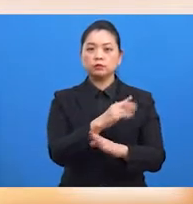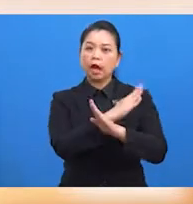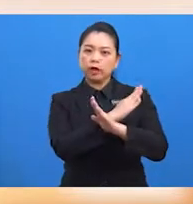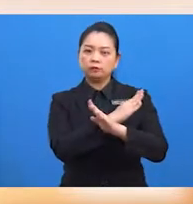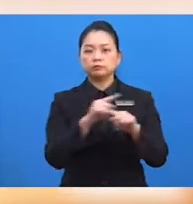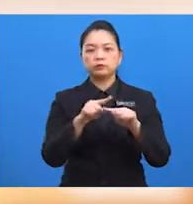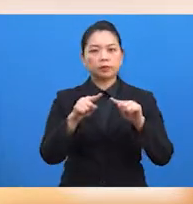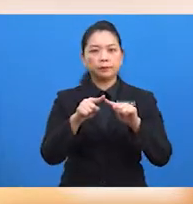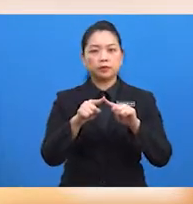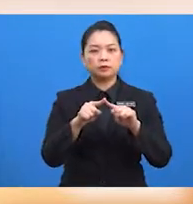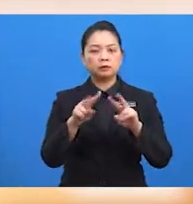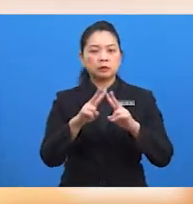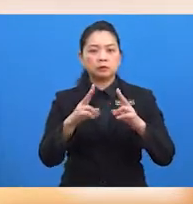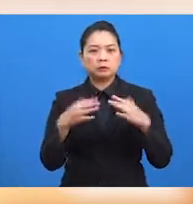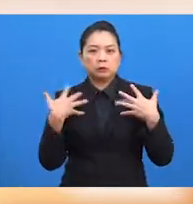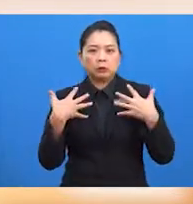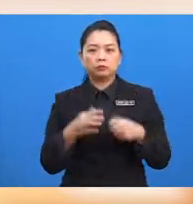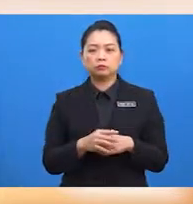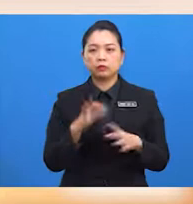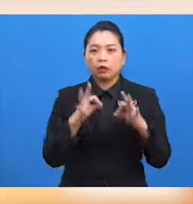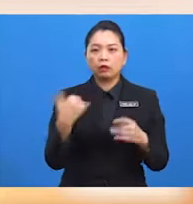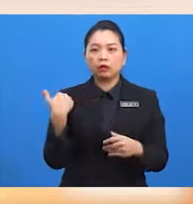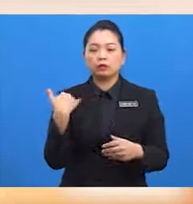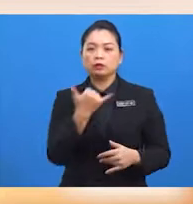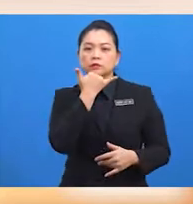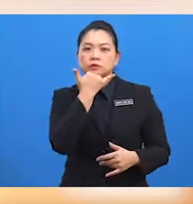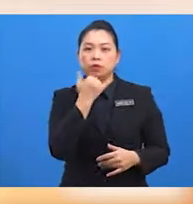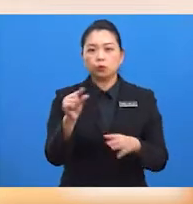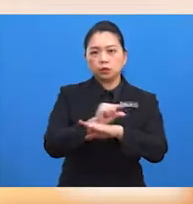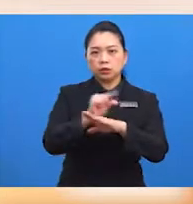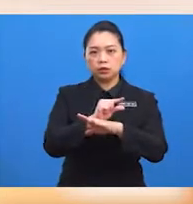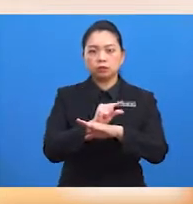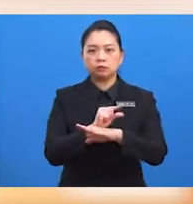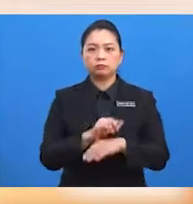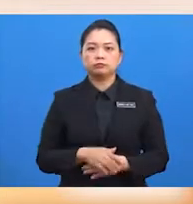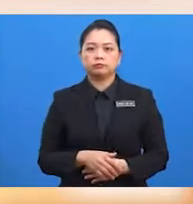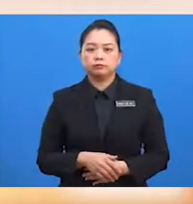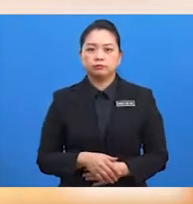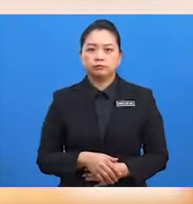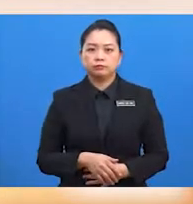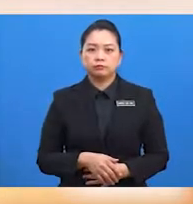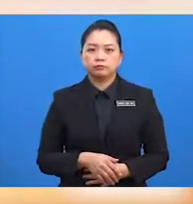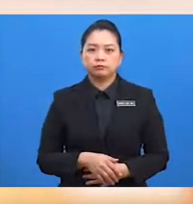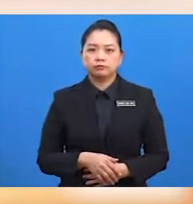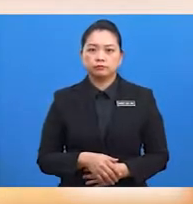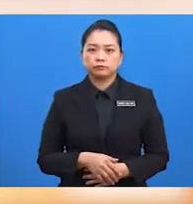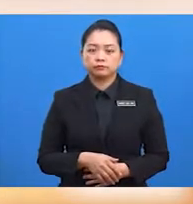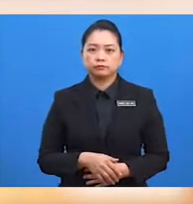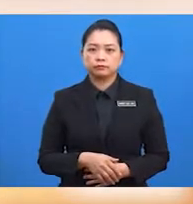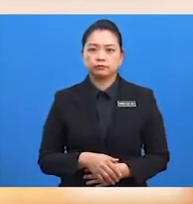Dahsyat kalau berlaku malapetaka atau disalahgunakan oleh pihak-pihak tertentu